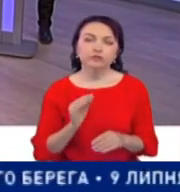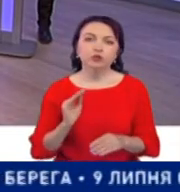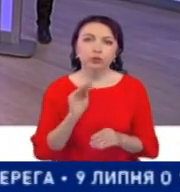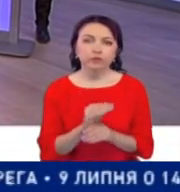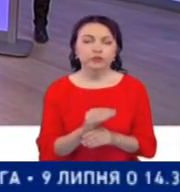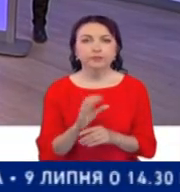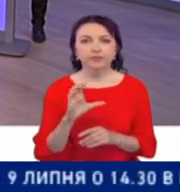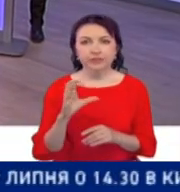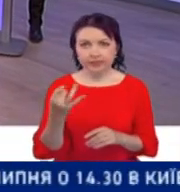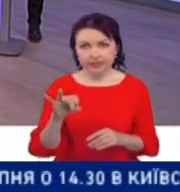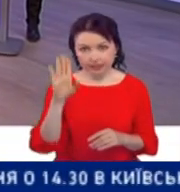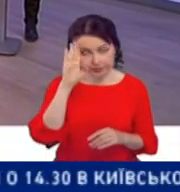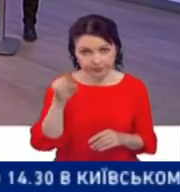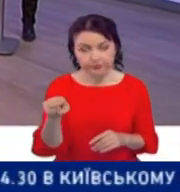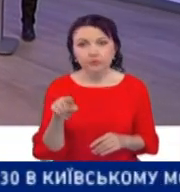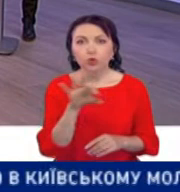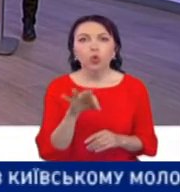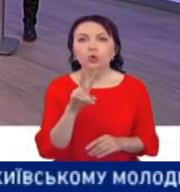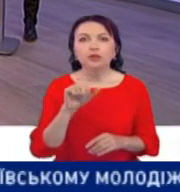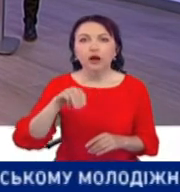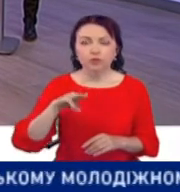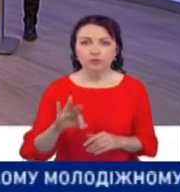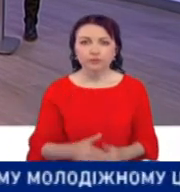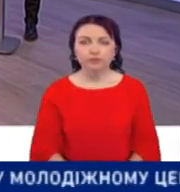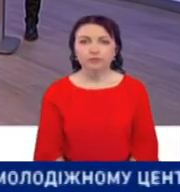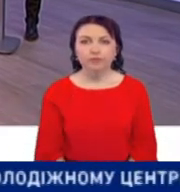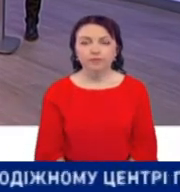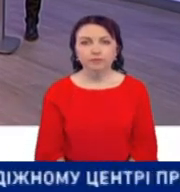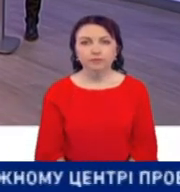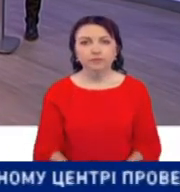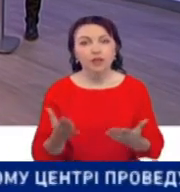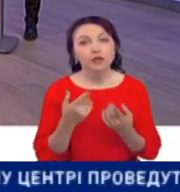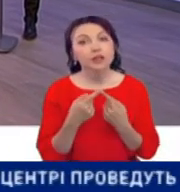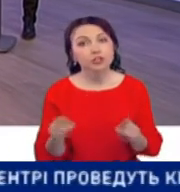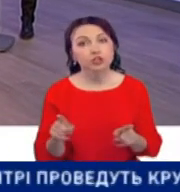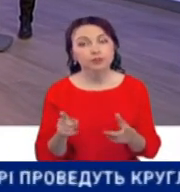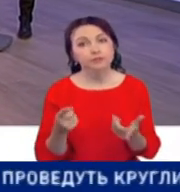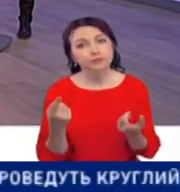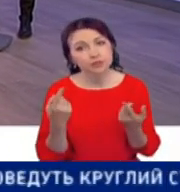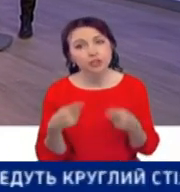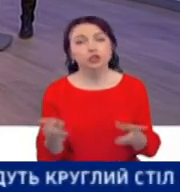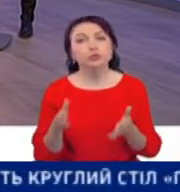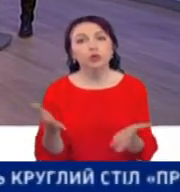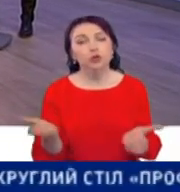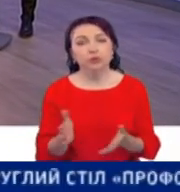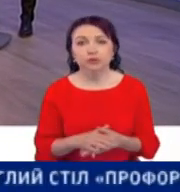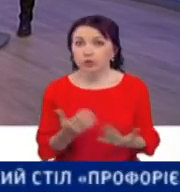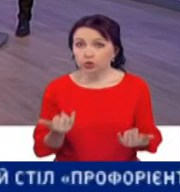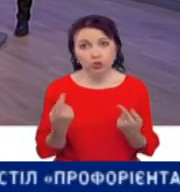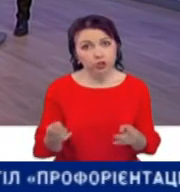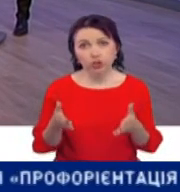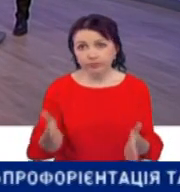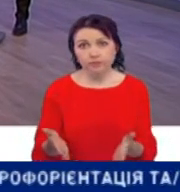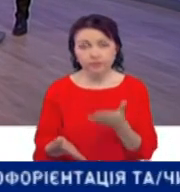трошки Сергія, що стосується НАТО. А яка альтернатива інша? Ну, на сьогоднішній день я не думаю, що є